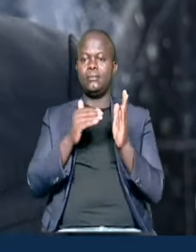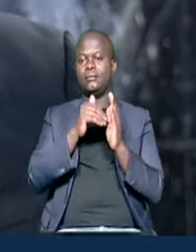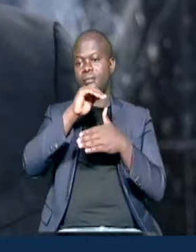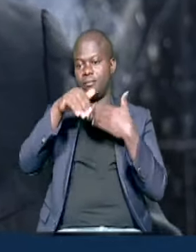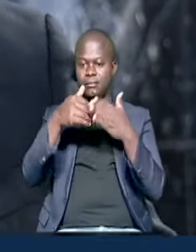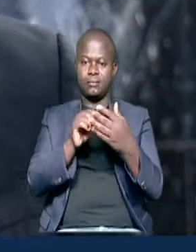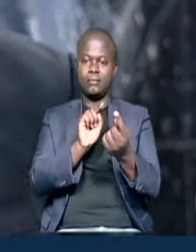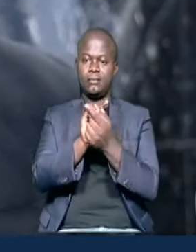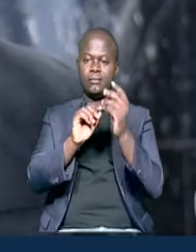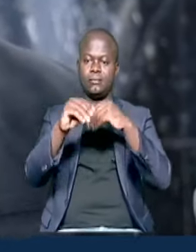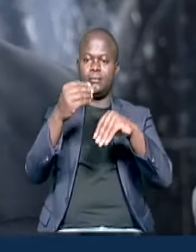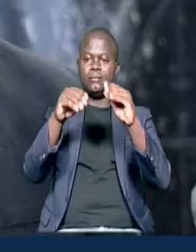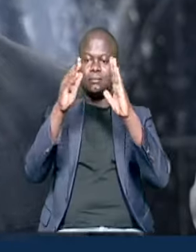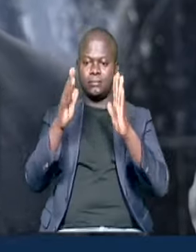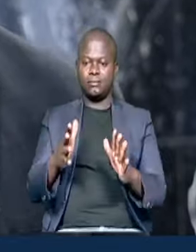turahuza abacuruzi